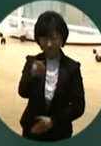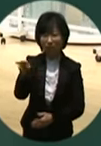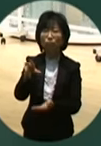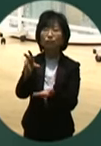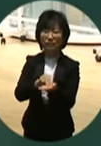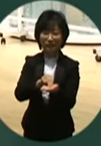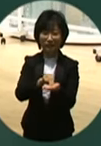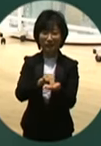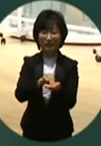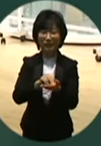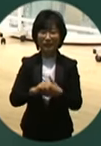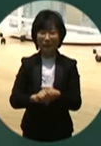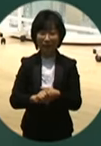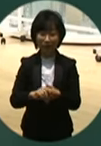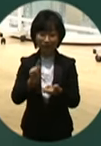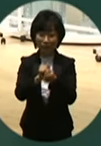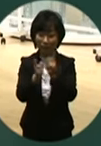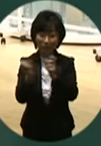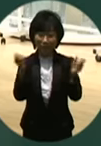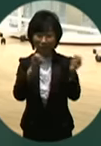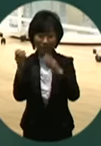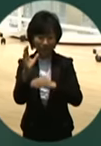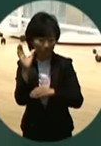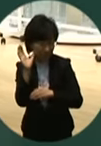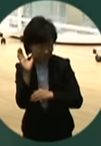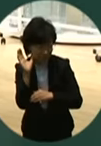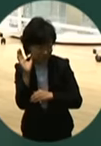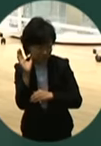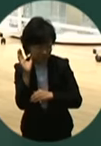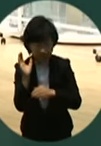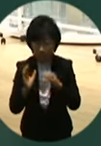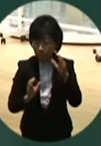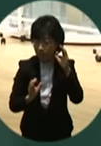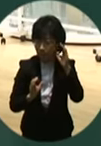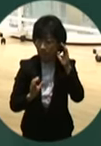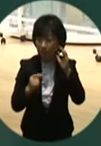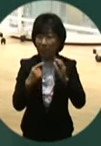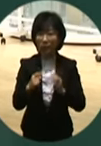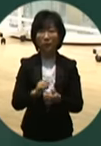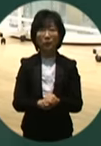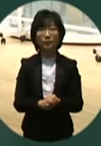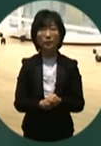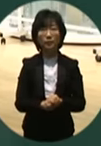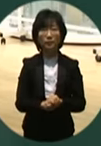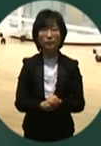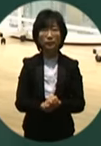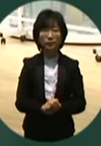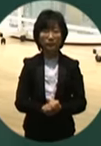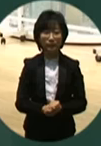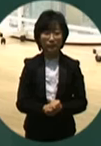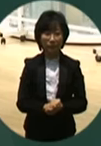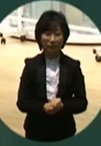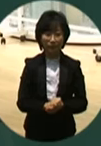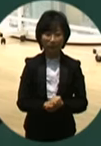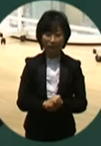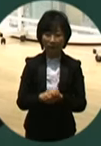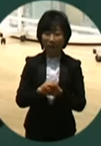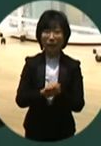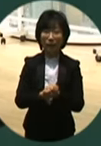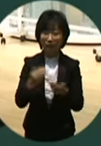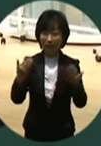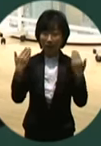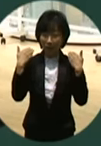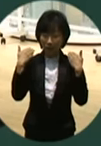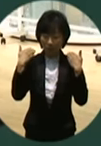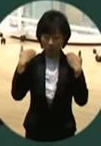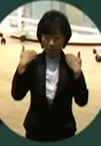이렇게 하는 얘기 들어보면요, 이 학교에서 가장 영향을 주고 있는 분위기가 뭐냐는 겁니다. So when